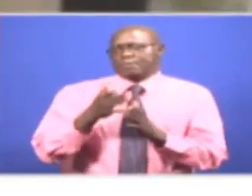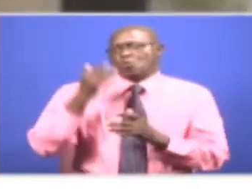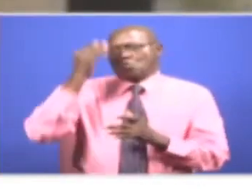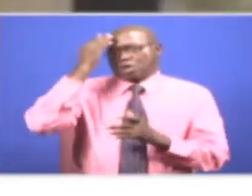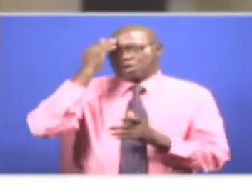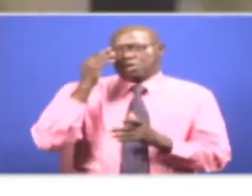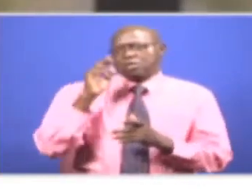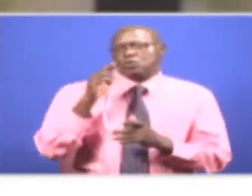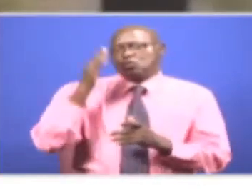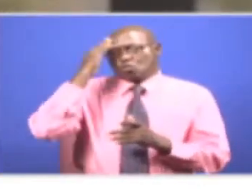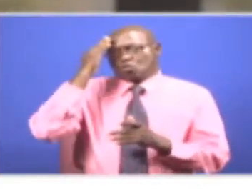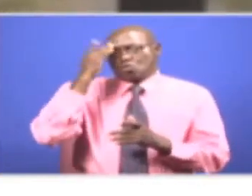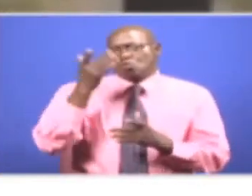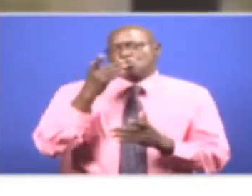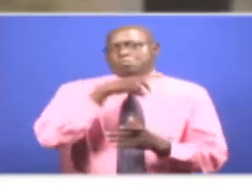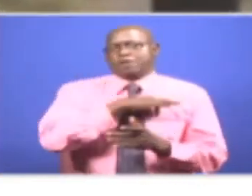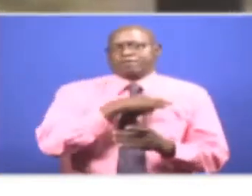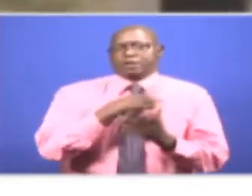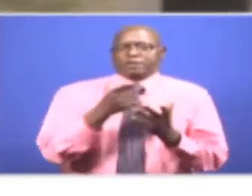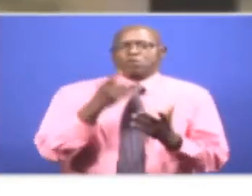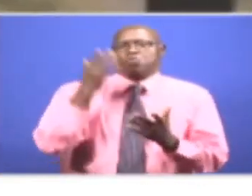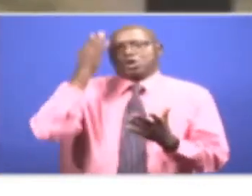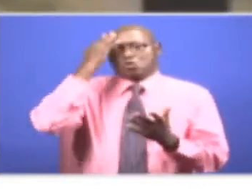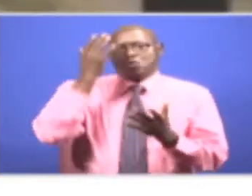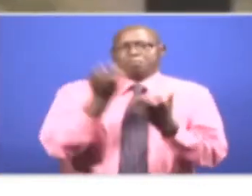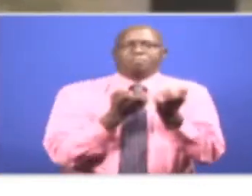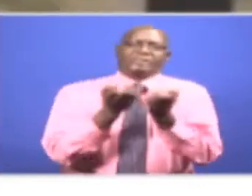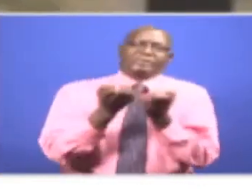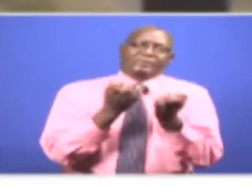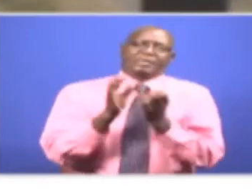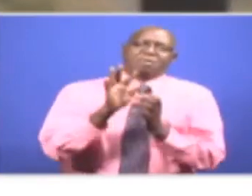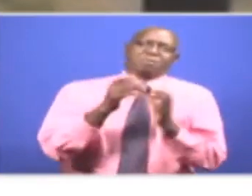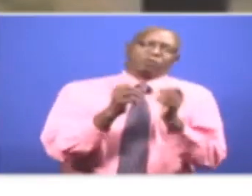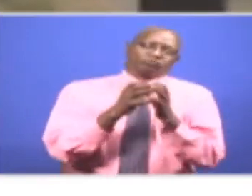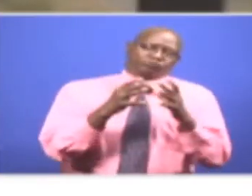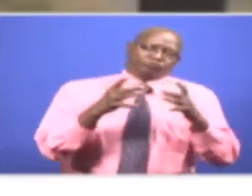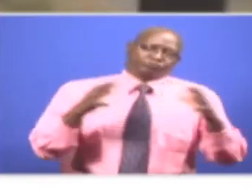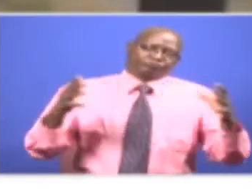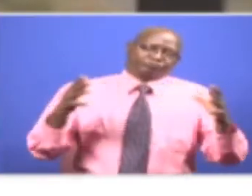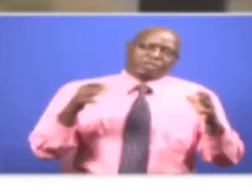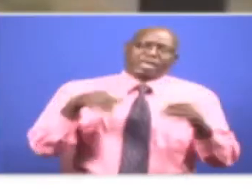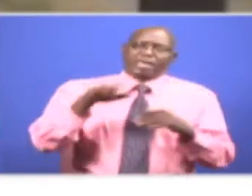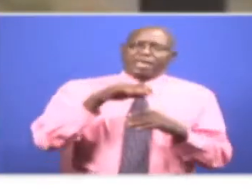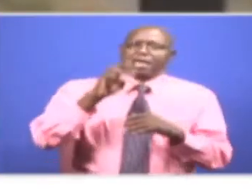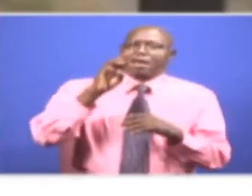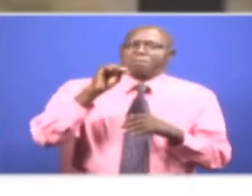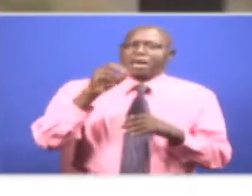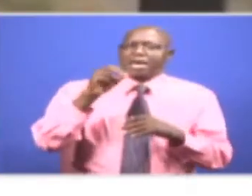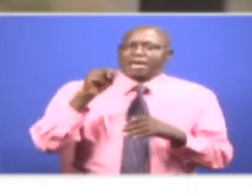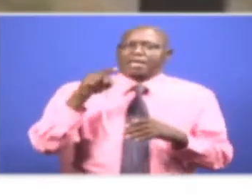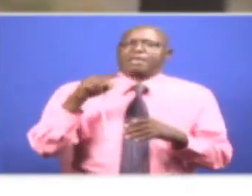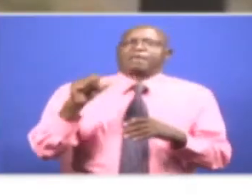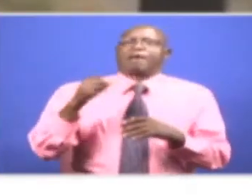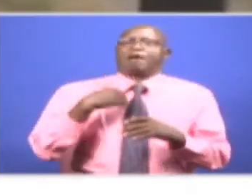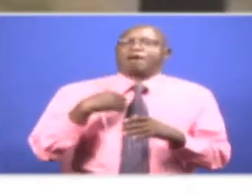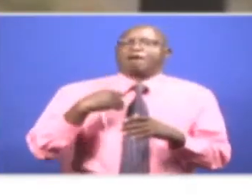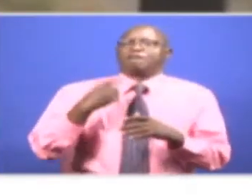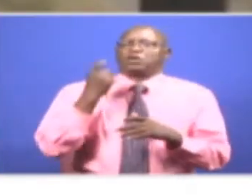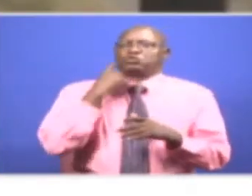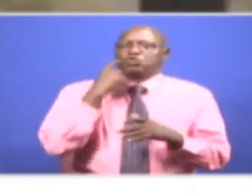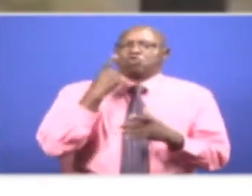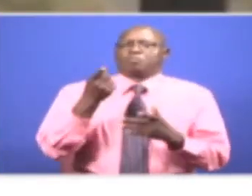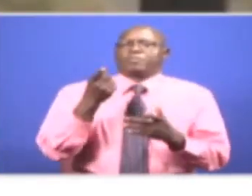Maana sasa wanajua biashara yao itaongezeka. Maana katika mining wako na duka huko juu na watu wa